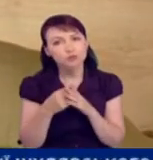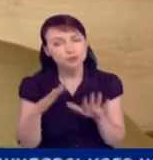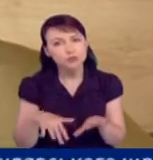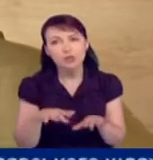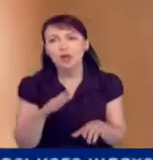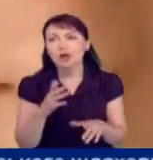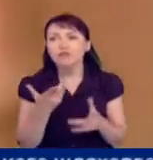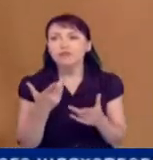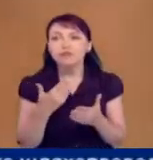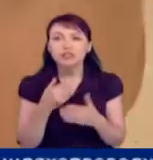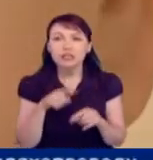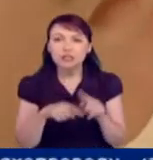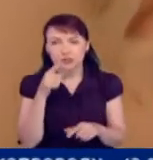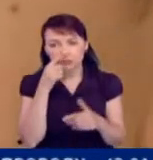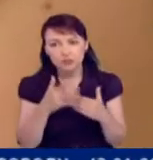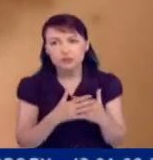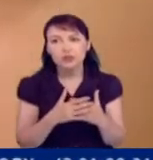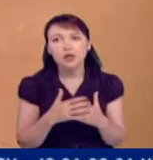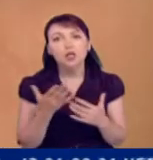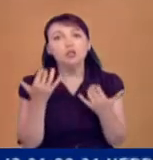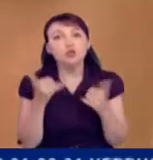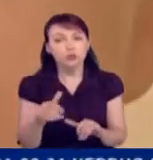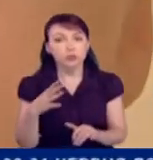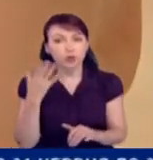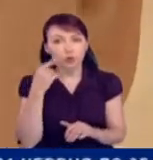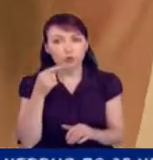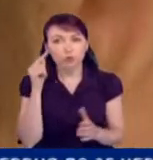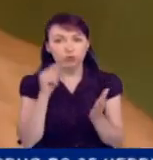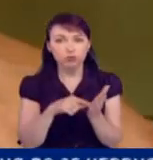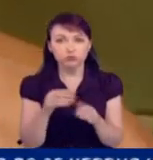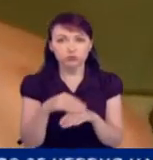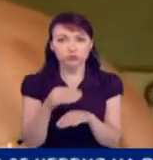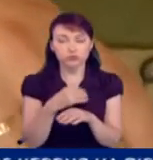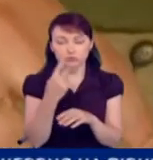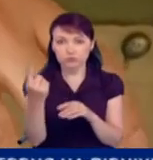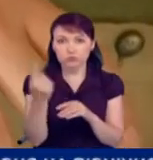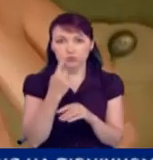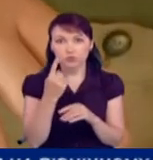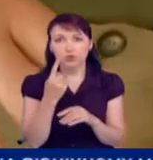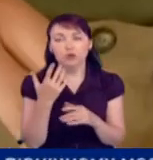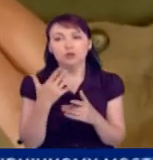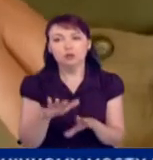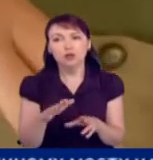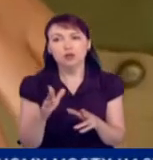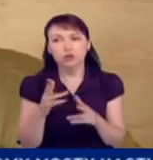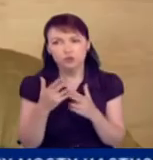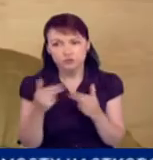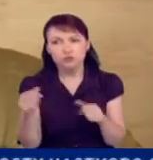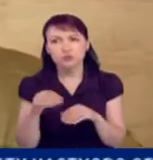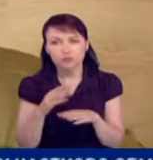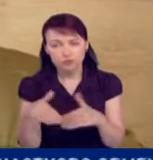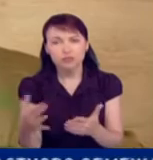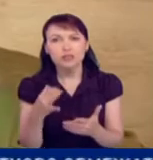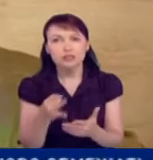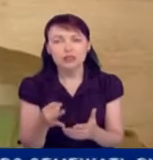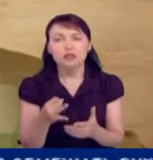від рідних і близьких. І яким було його здивування, коли побачив Ніну. Далі освідчення і важке поранення. Там, саме в